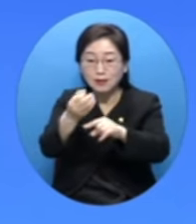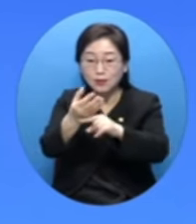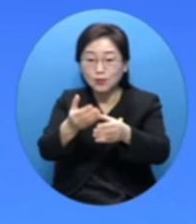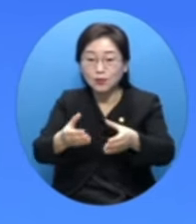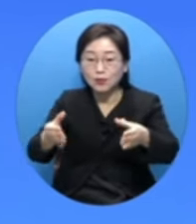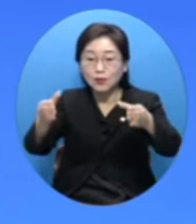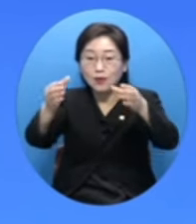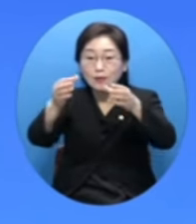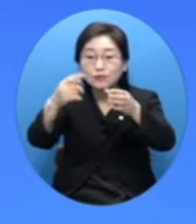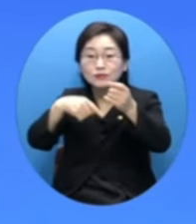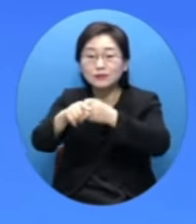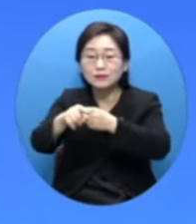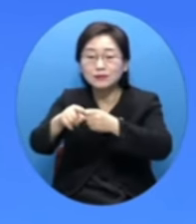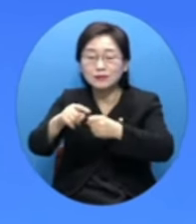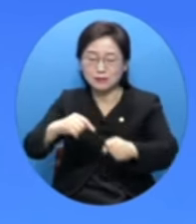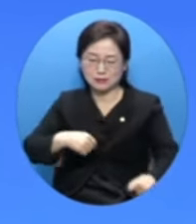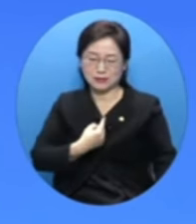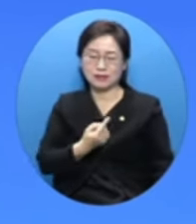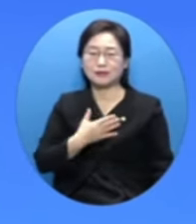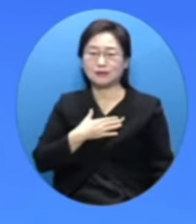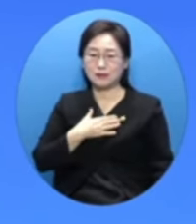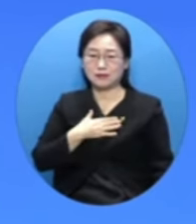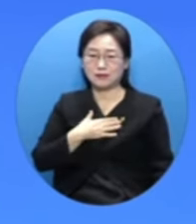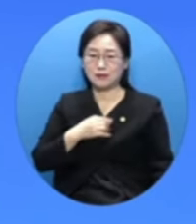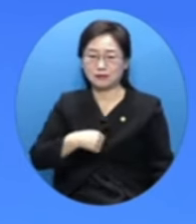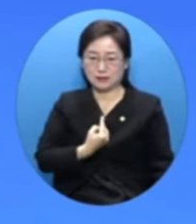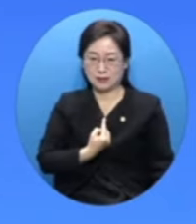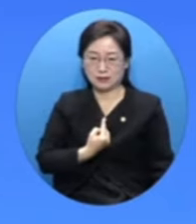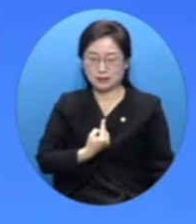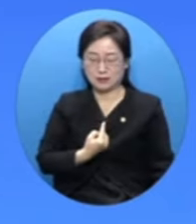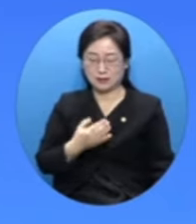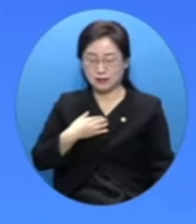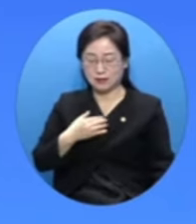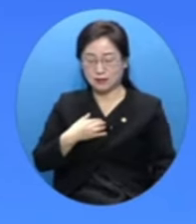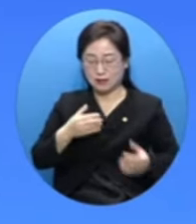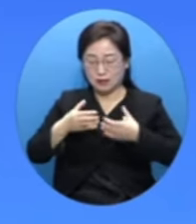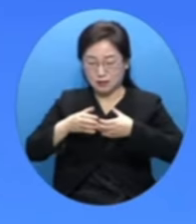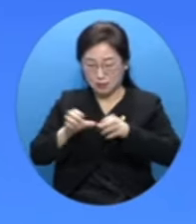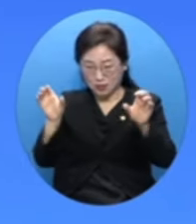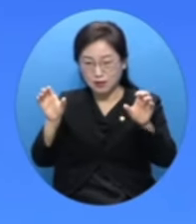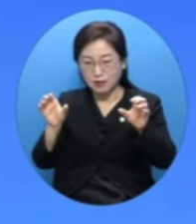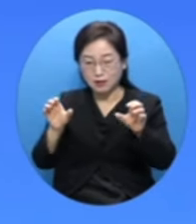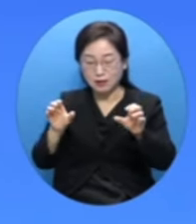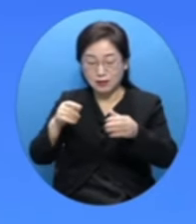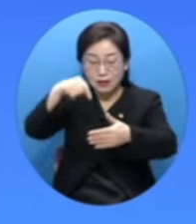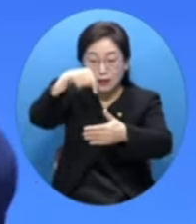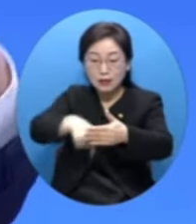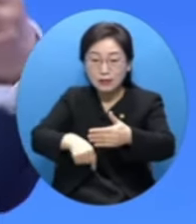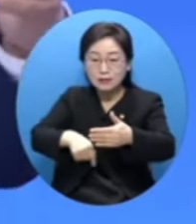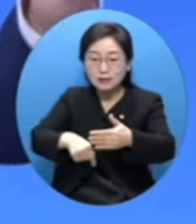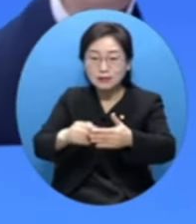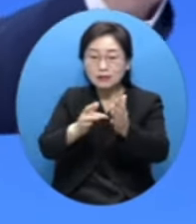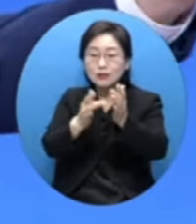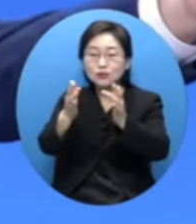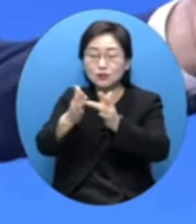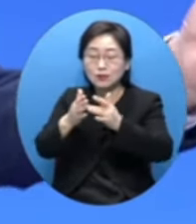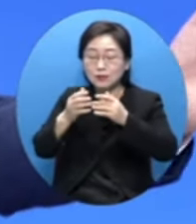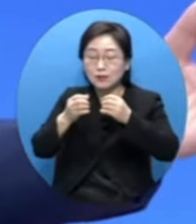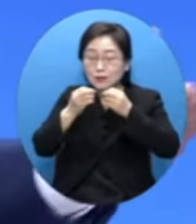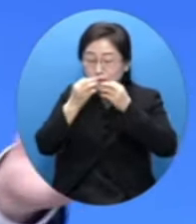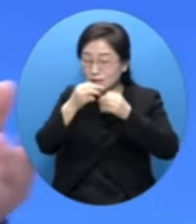우리 자신입니다. 내가 깨어져야만 내 안에 계신 예수님께서 예수님의 향기를 온